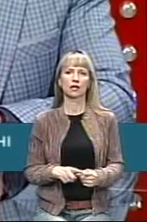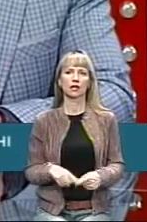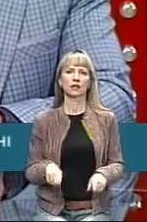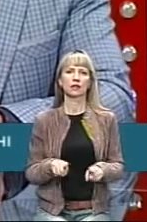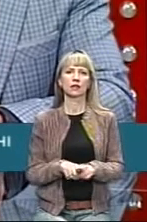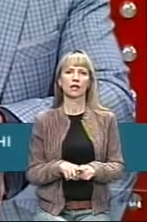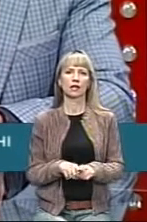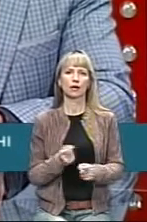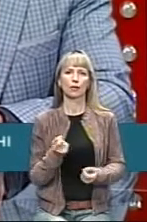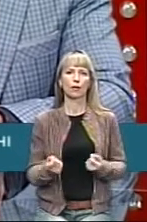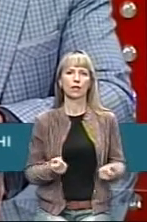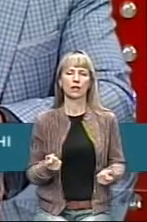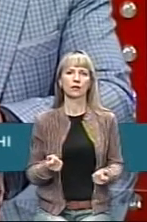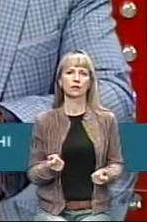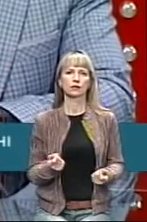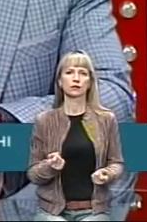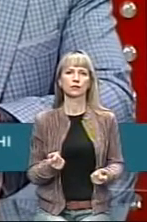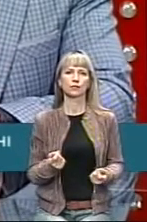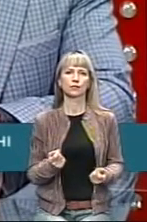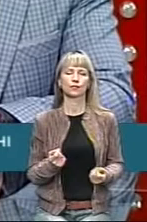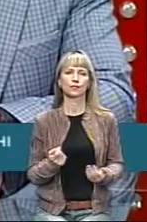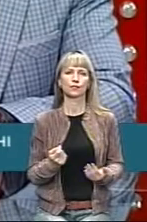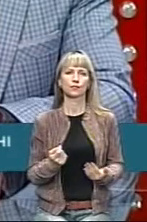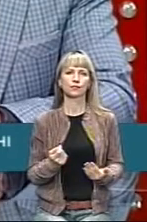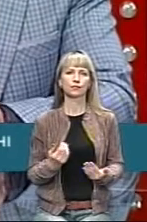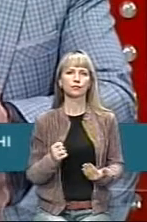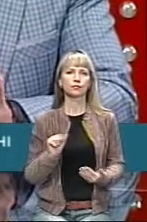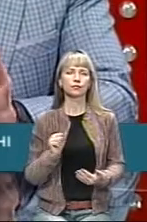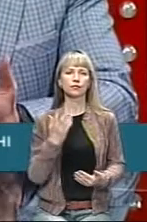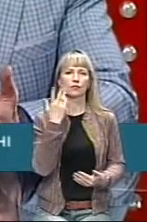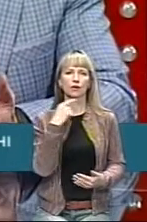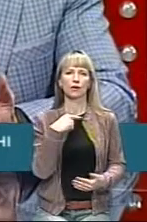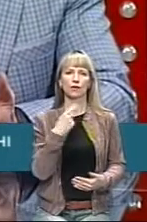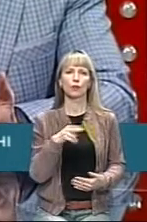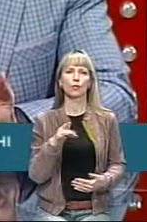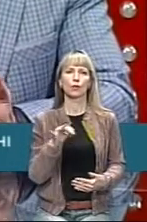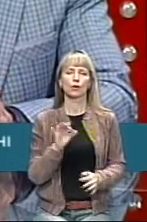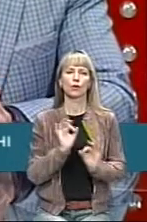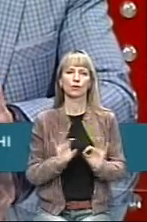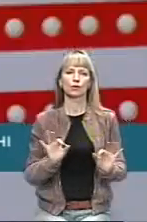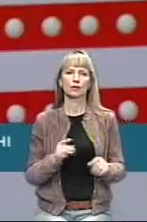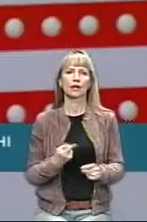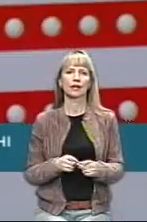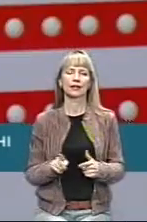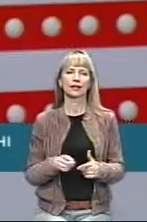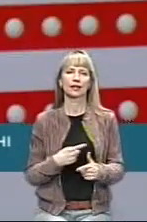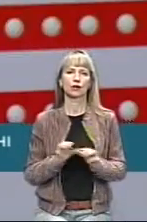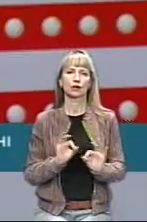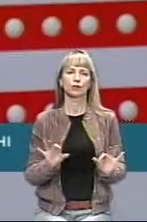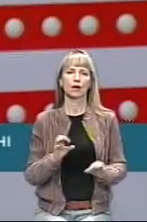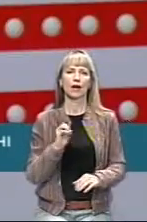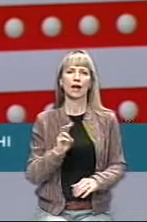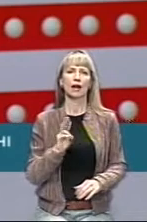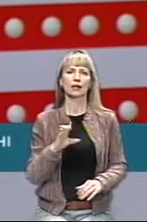от нюанси, ну, от, власне, і все. А коли ми говоримо про розповідь, це або розповідь